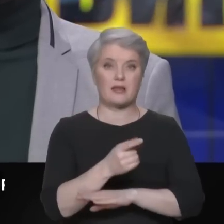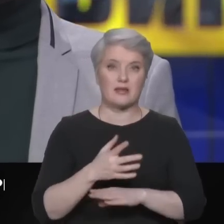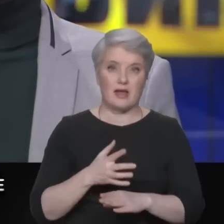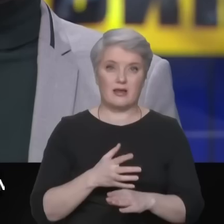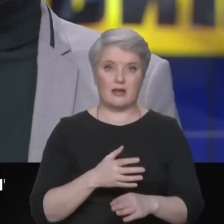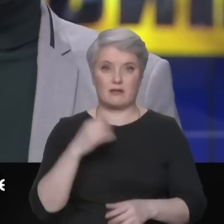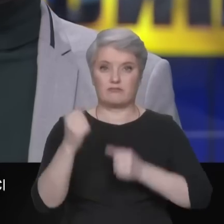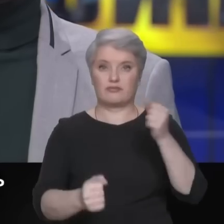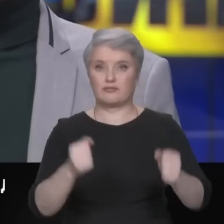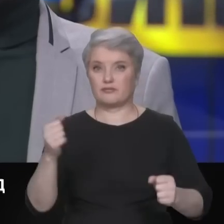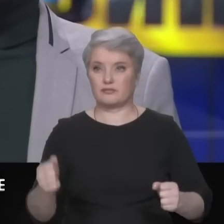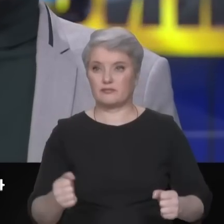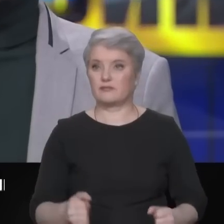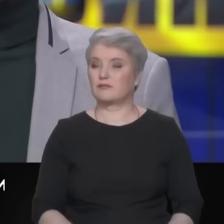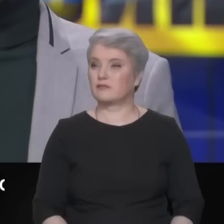Тому